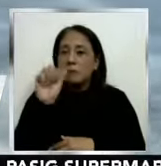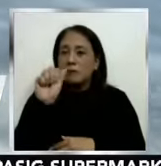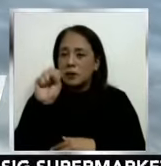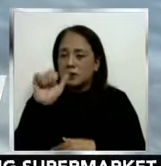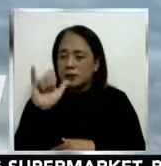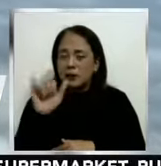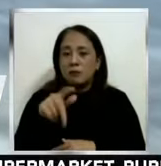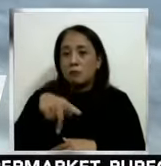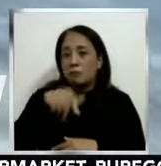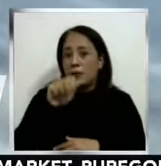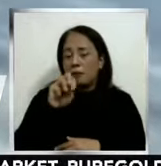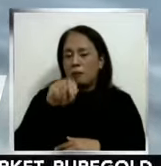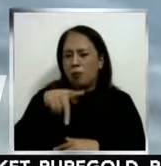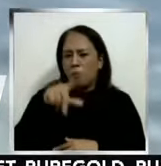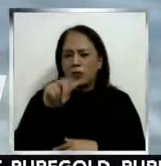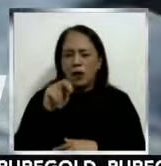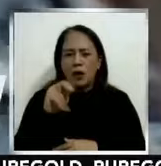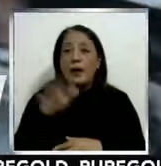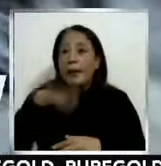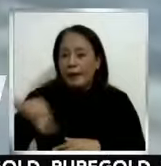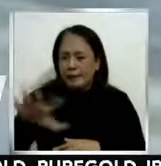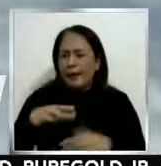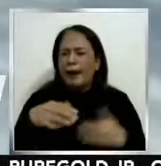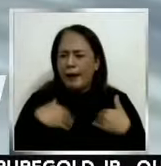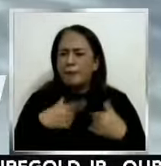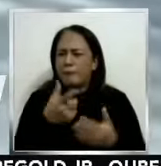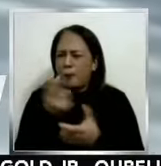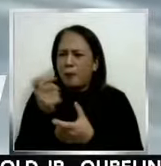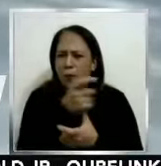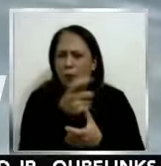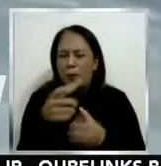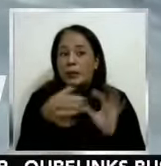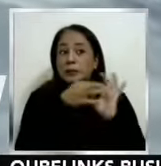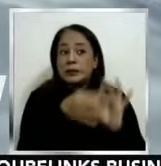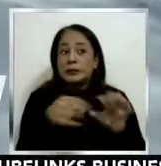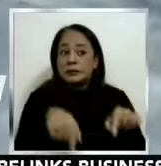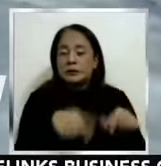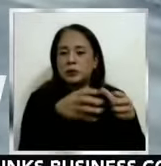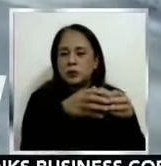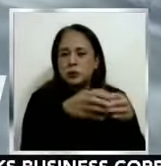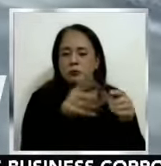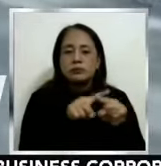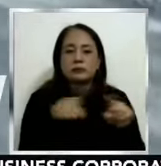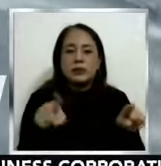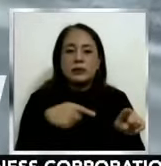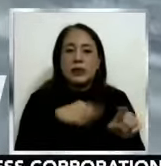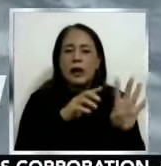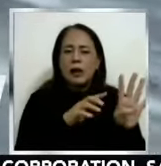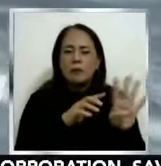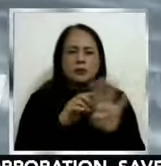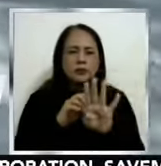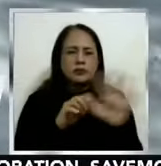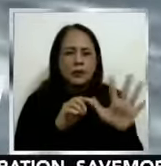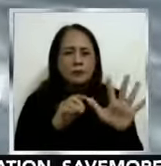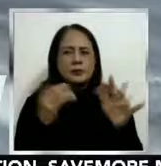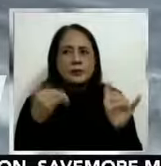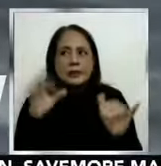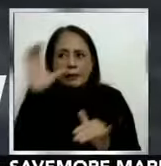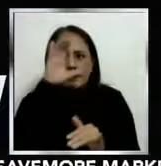Mga lugar kung saan may mga patayang inuugnay sa grupo. Pero 4 hanggang 5 pa rin ang hinahanap na